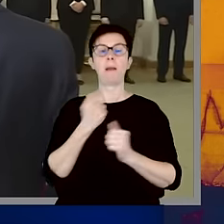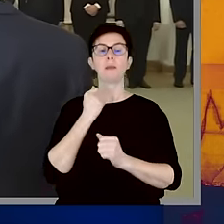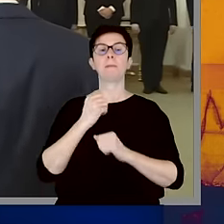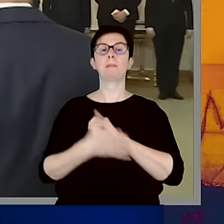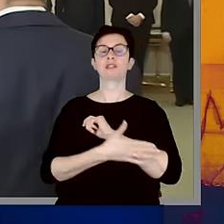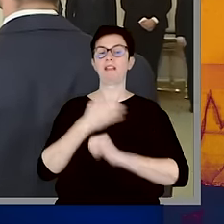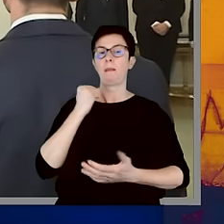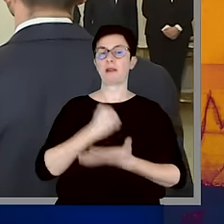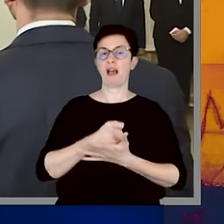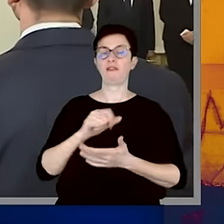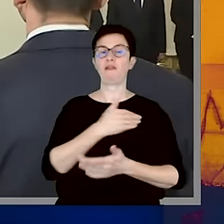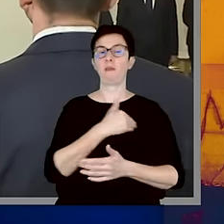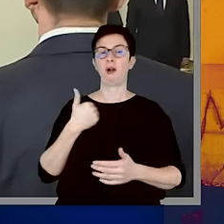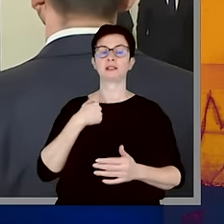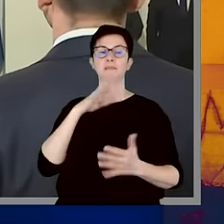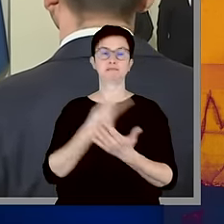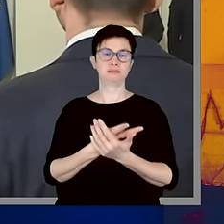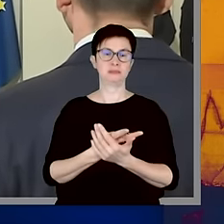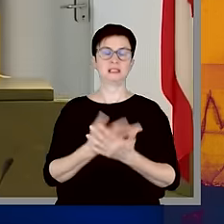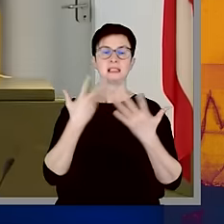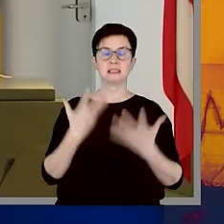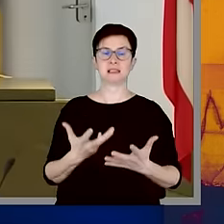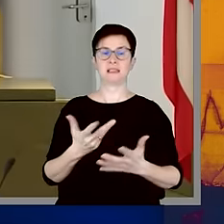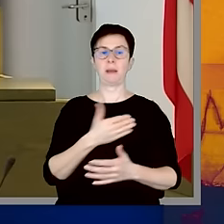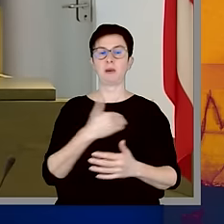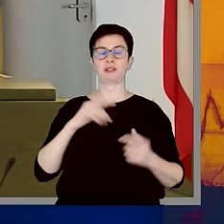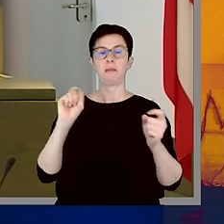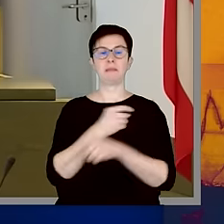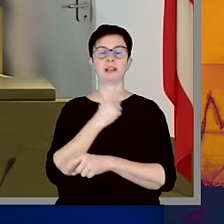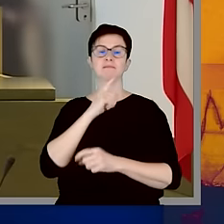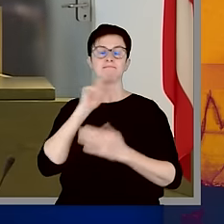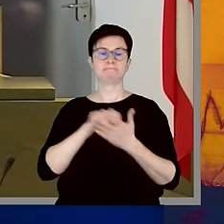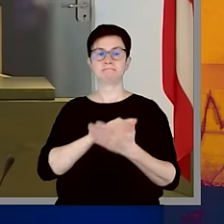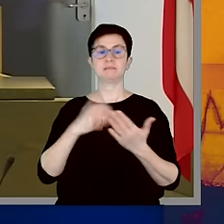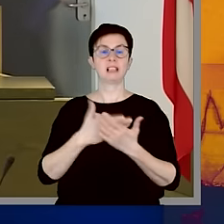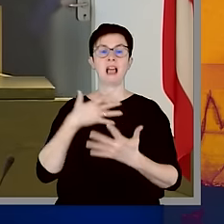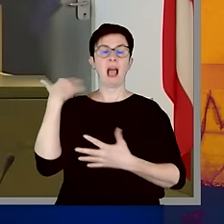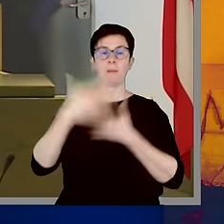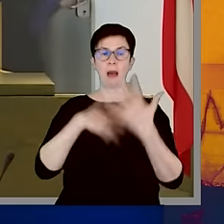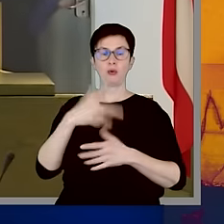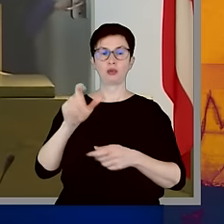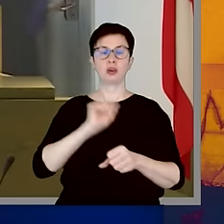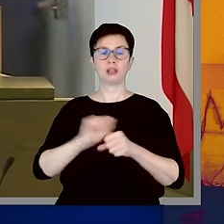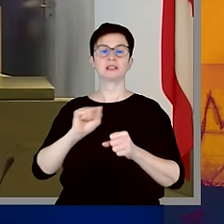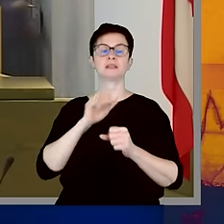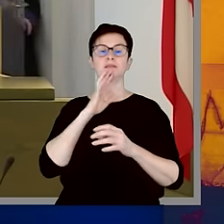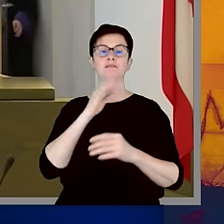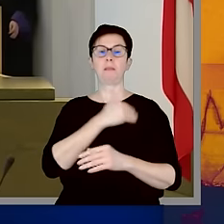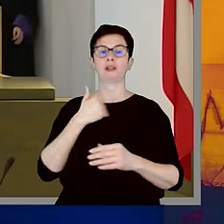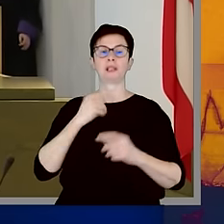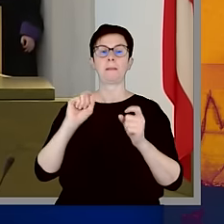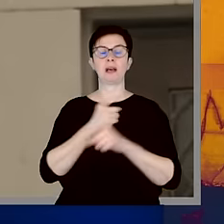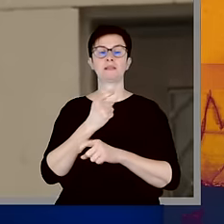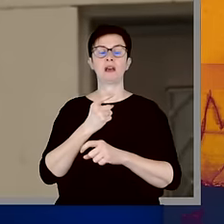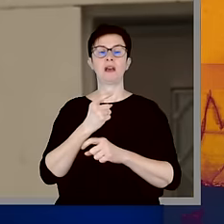polskim legły, po to, żeby zdemontować polskie państwo. Bo chaos prawny to jest właśnie demontaż polskiego państwa. On to bardzo ułatwia.